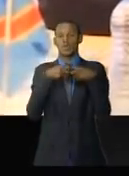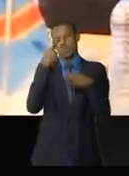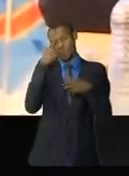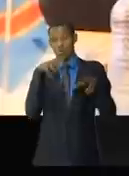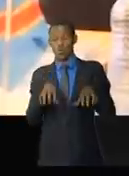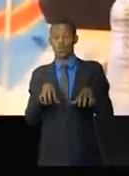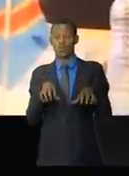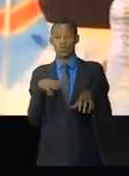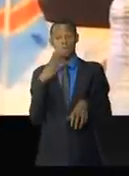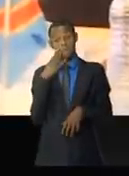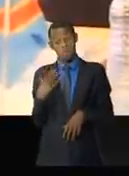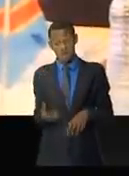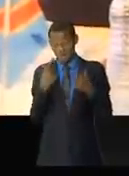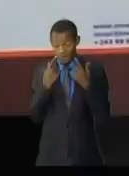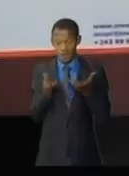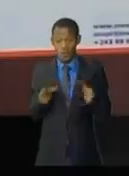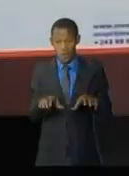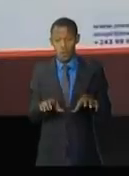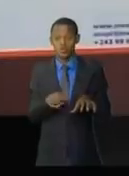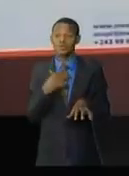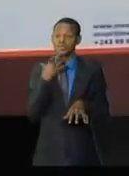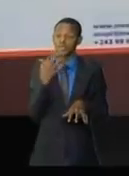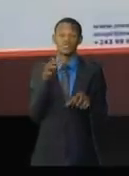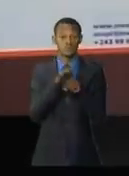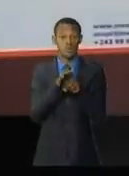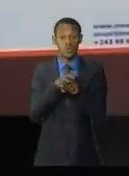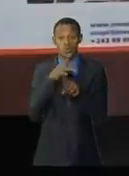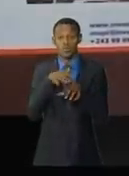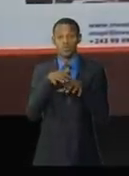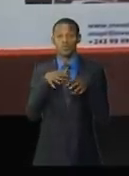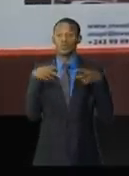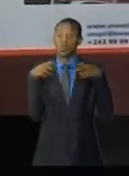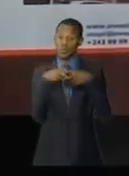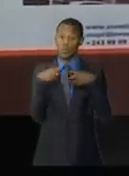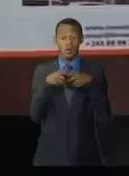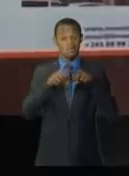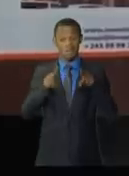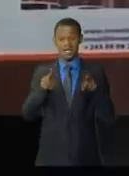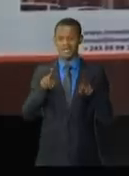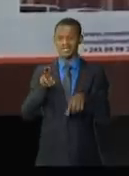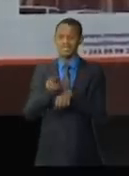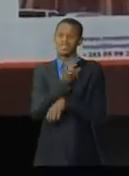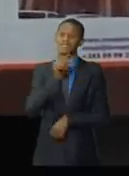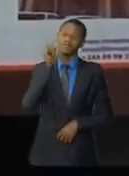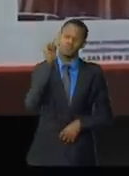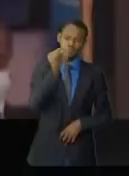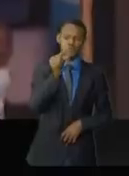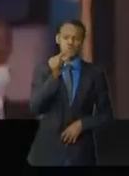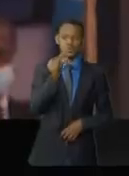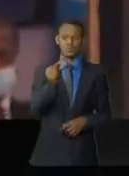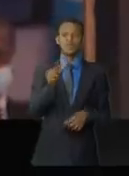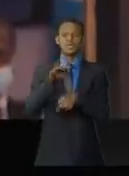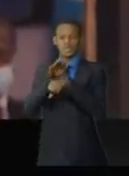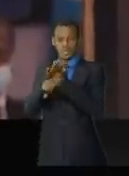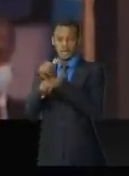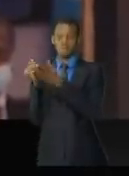que 2,5% de sa richesse. La libéralisation du secteur de l'électricité, occasion donnée aux investisseurs pour exploiter